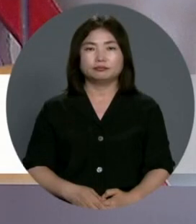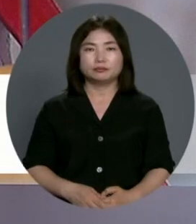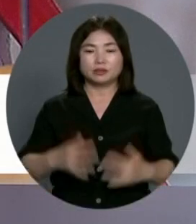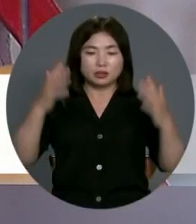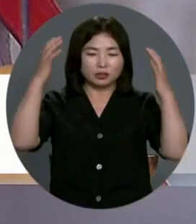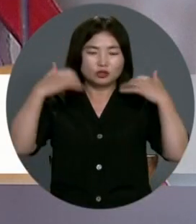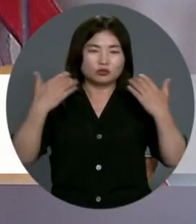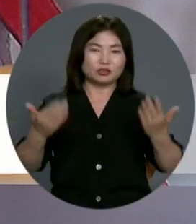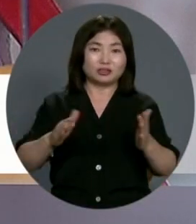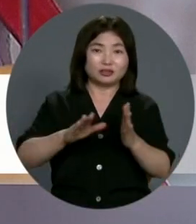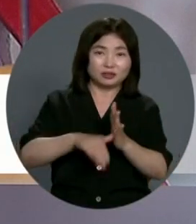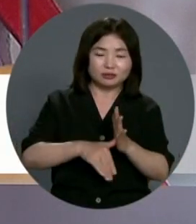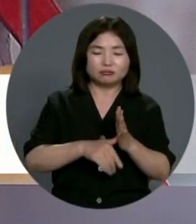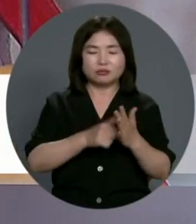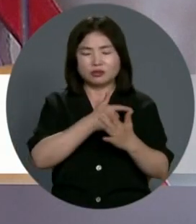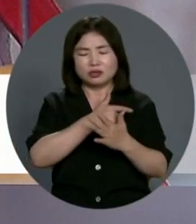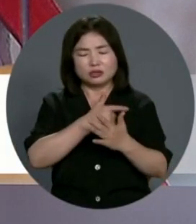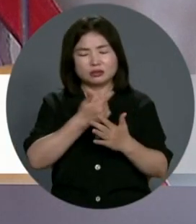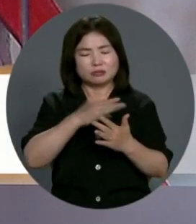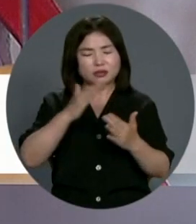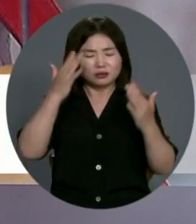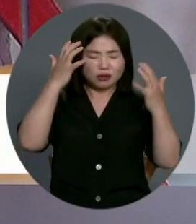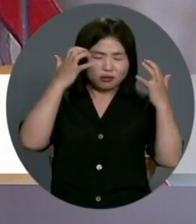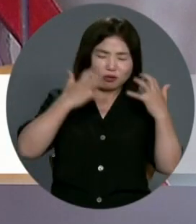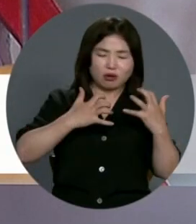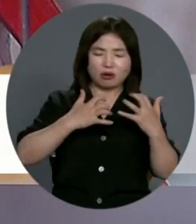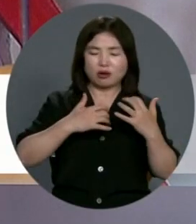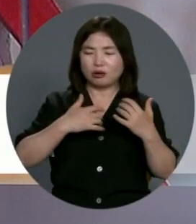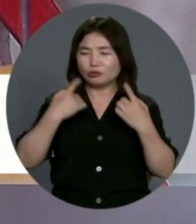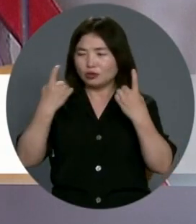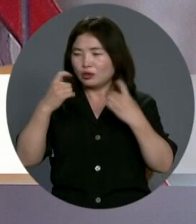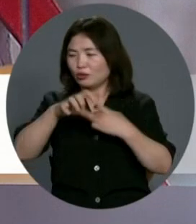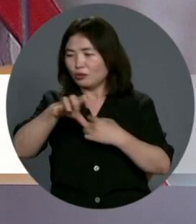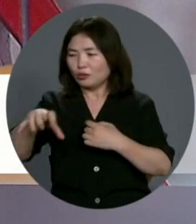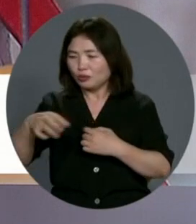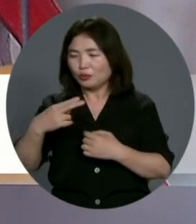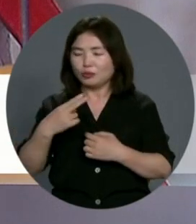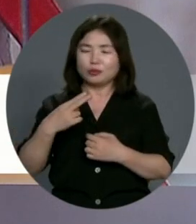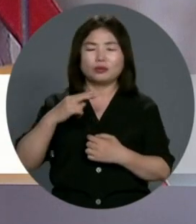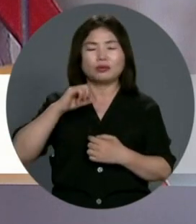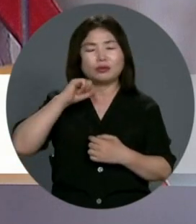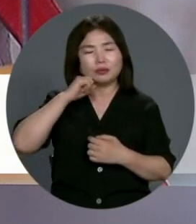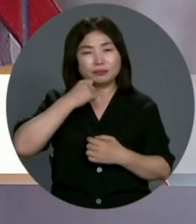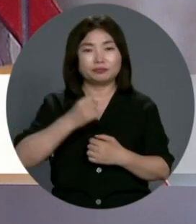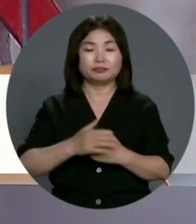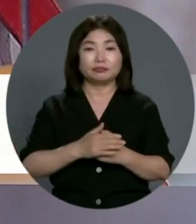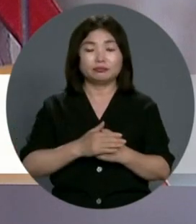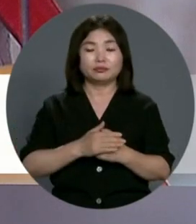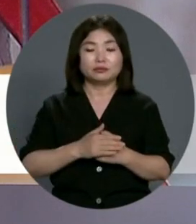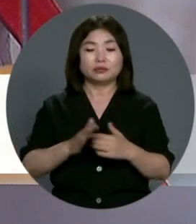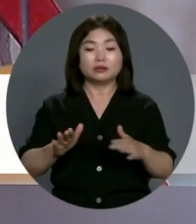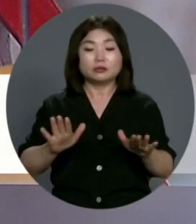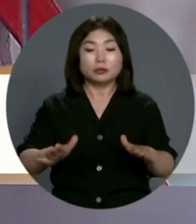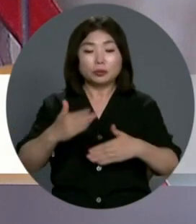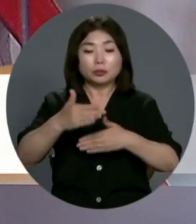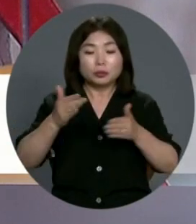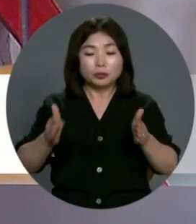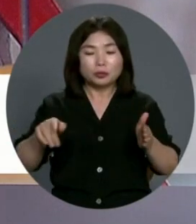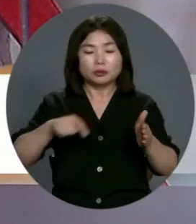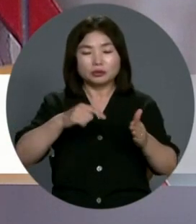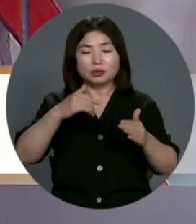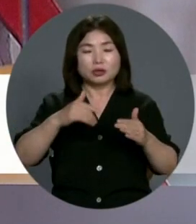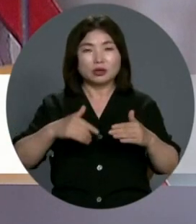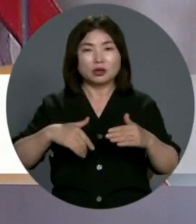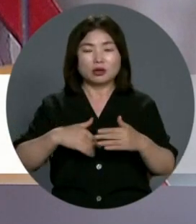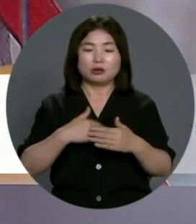여름 휴가철이라고 하지만 너무 덥다 보니 마땅히 갈 만한 곳 찾기도 어렵습니다. 이럴 때 실내에서 더위도